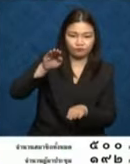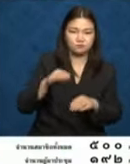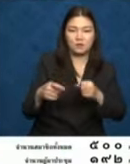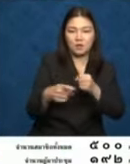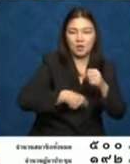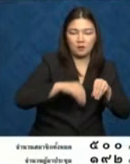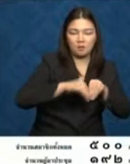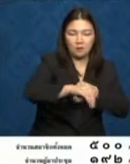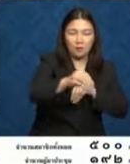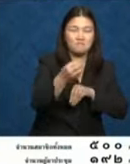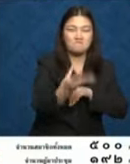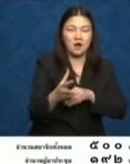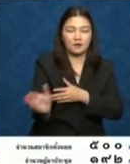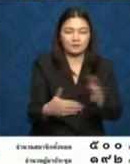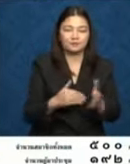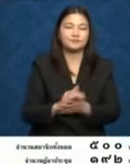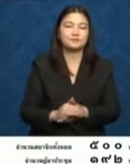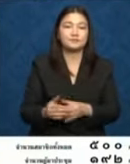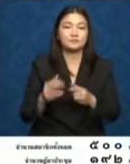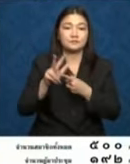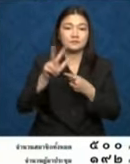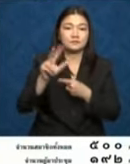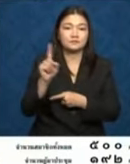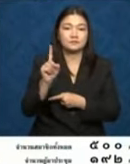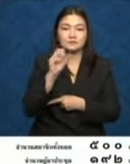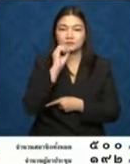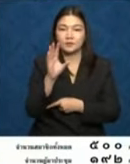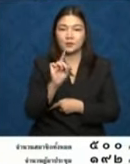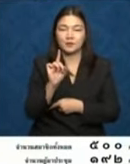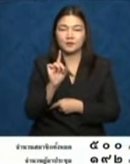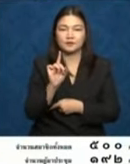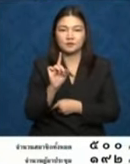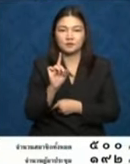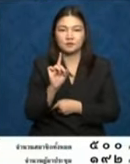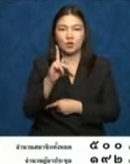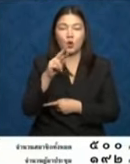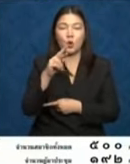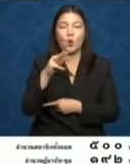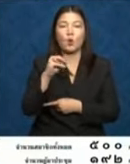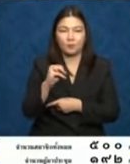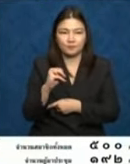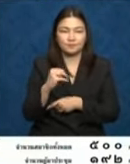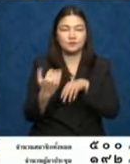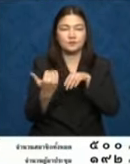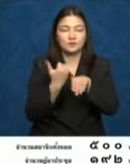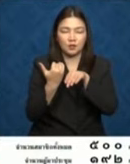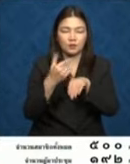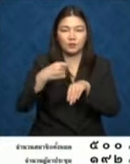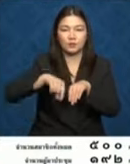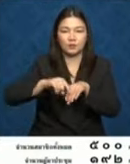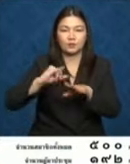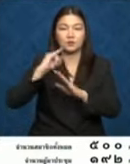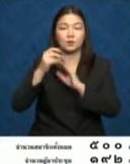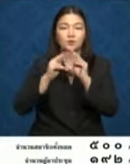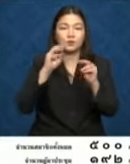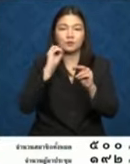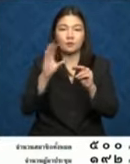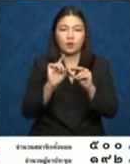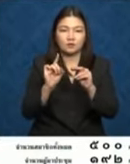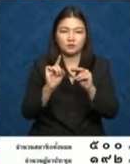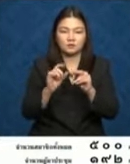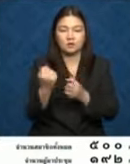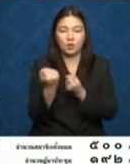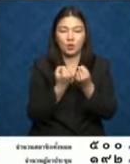ครับเรื่องที่3นะครับขอปรึกษาท่านประธานไปยังกรมทางหลวงชนบทและสถานีตำรวจภูธรจังหวัดนนทบุรีว่ารถที่จอด